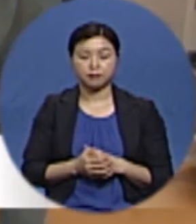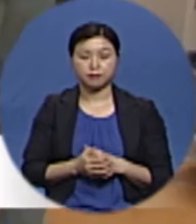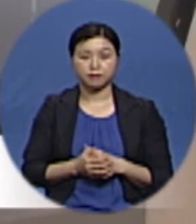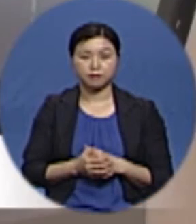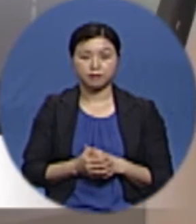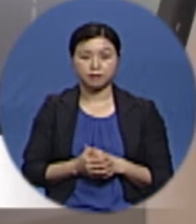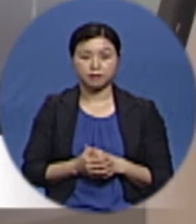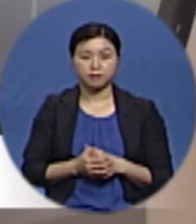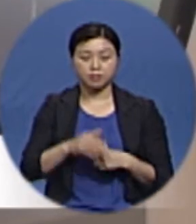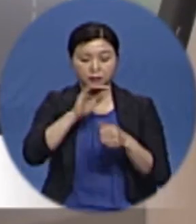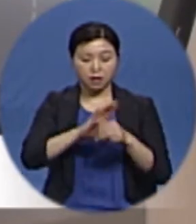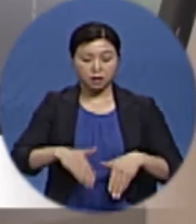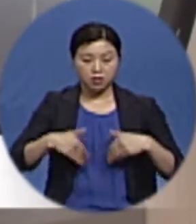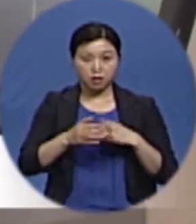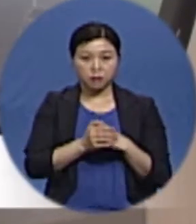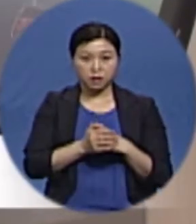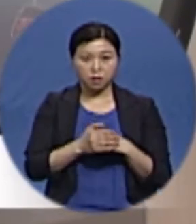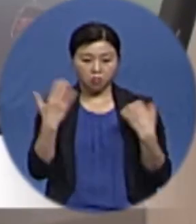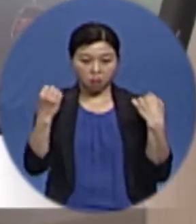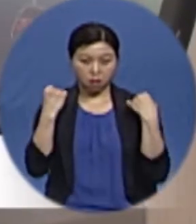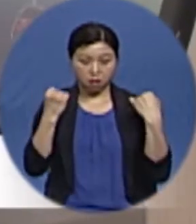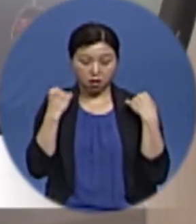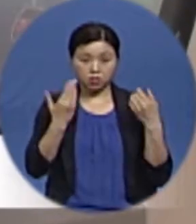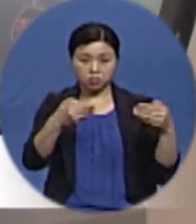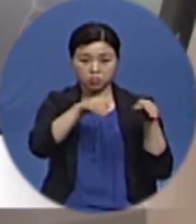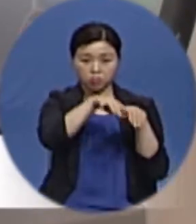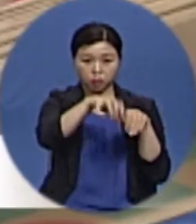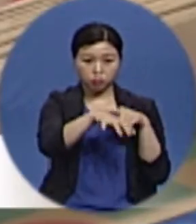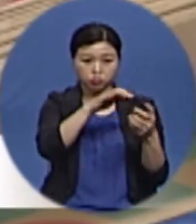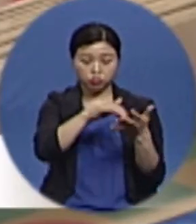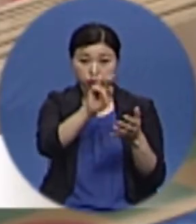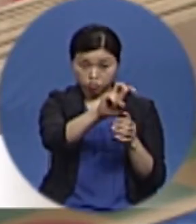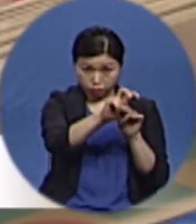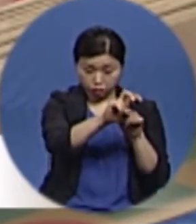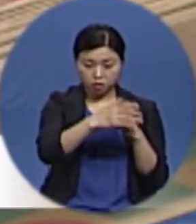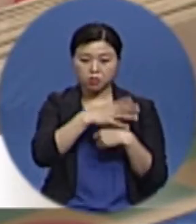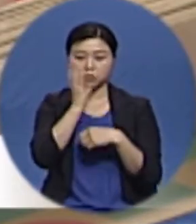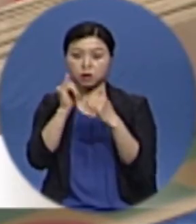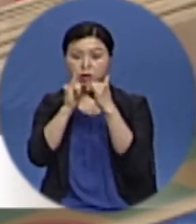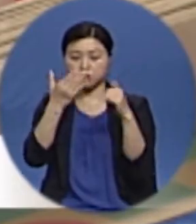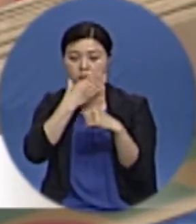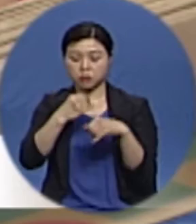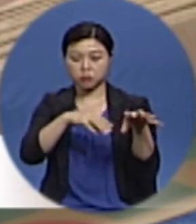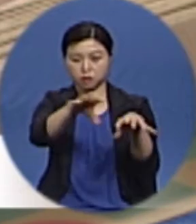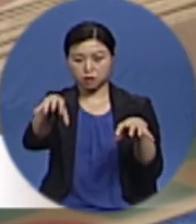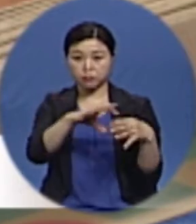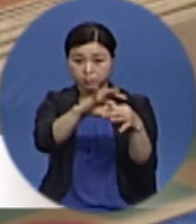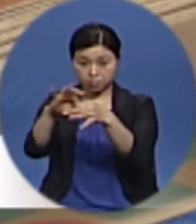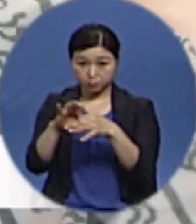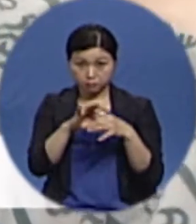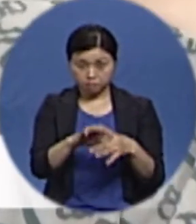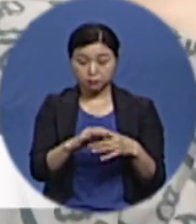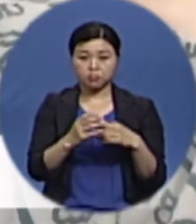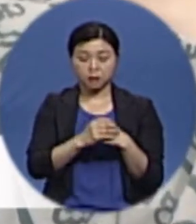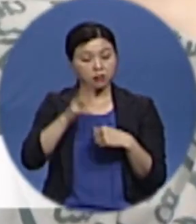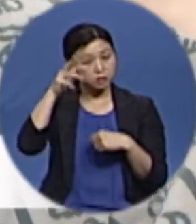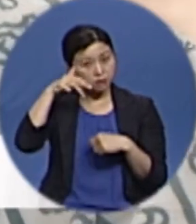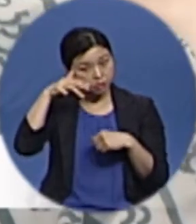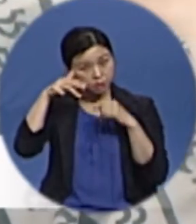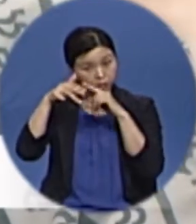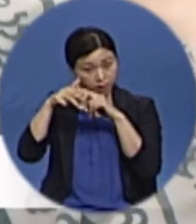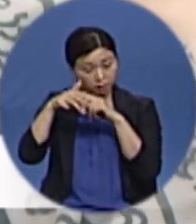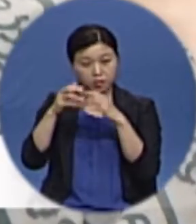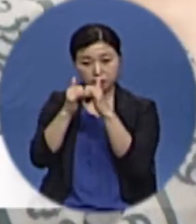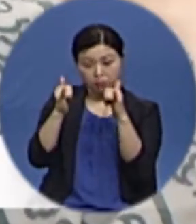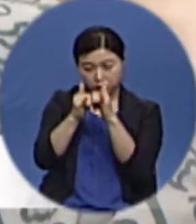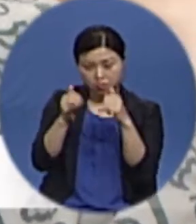도는 경남 20개 보건소의 치매 상담센터와 치매 관련 노인복지시설 등을 연계해 치매 관리를 종합적으로